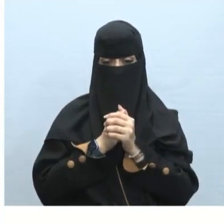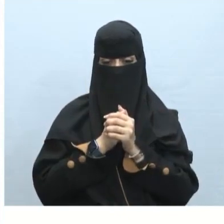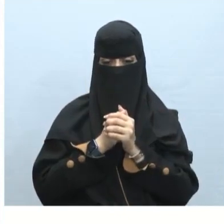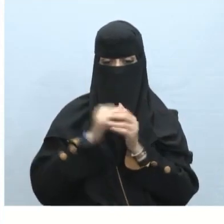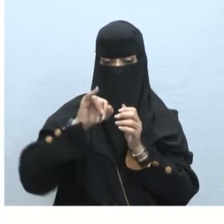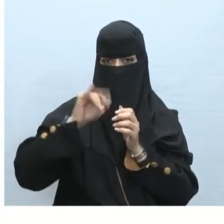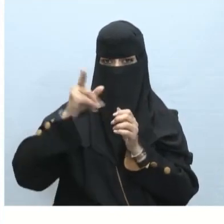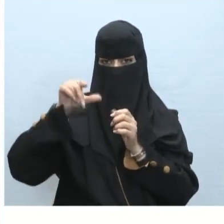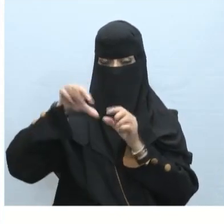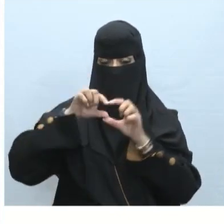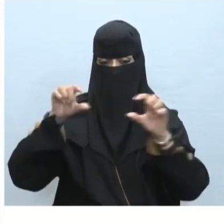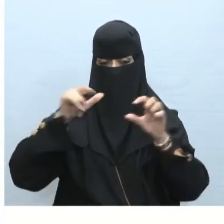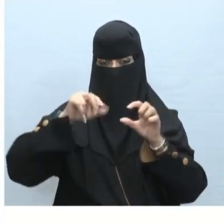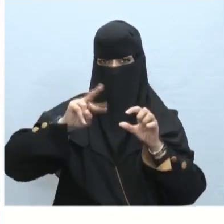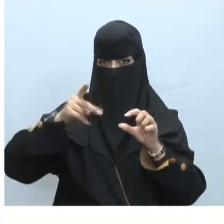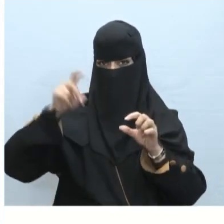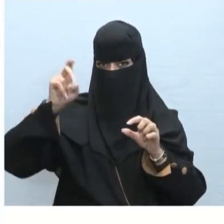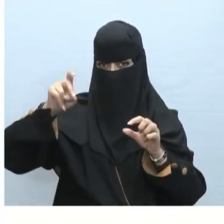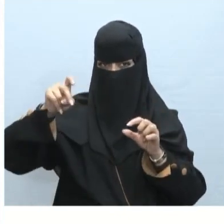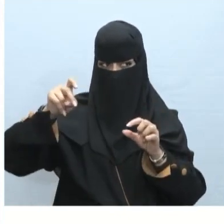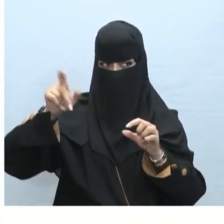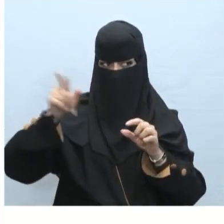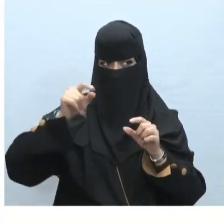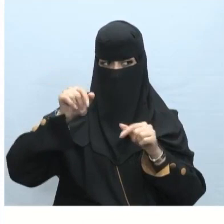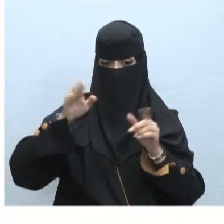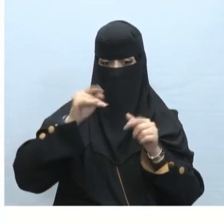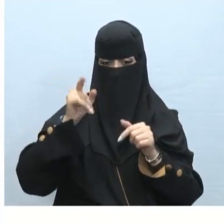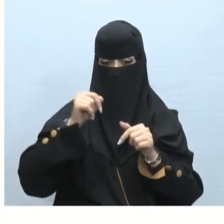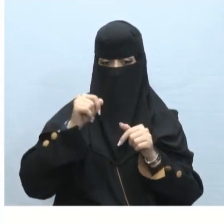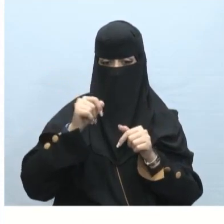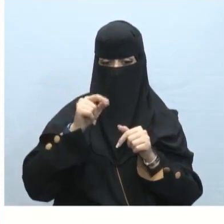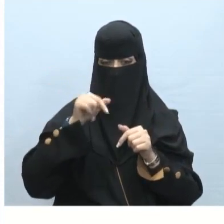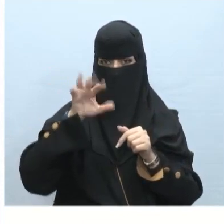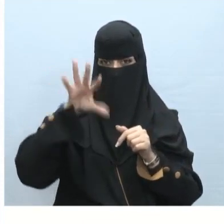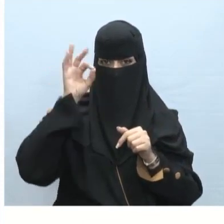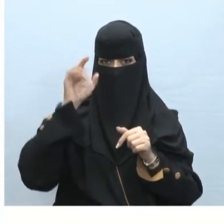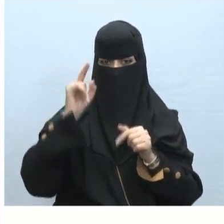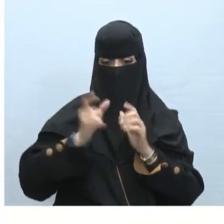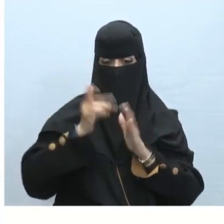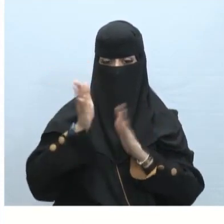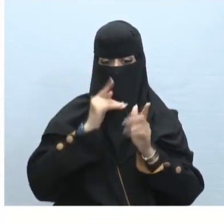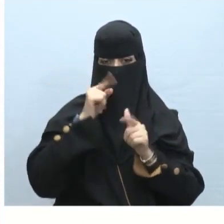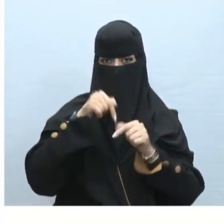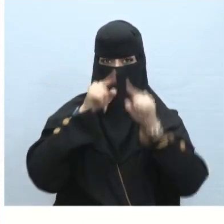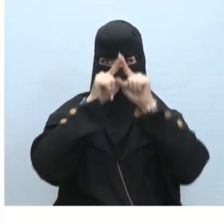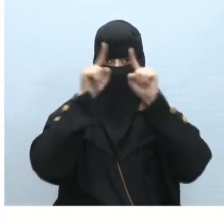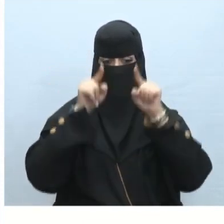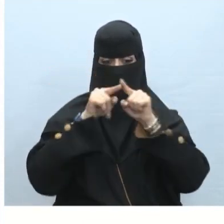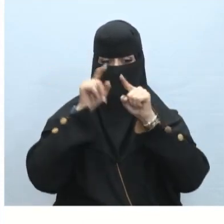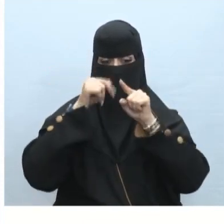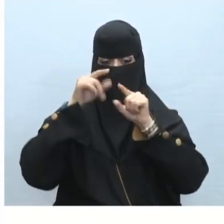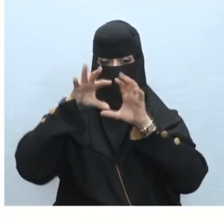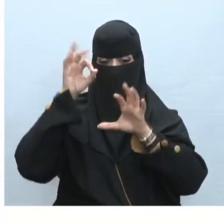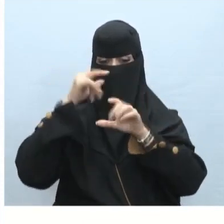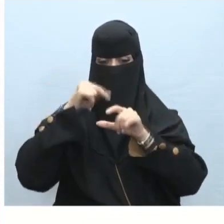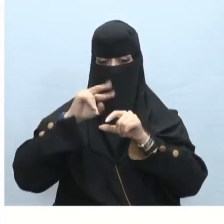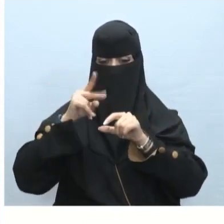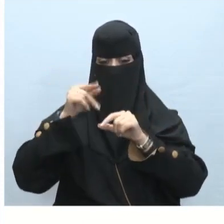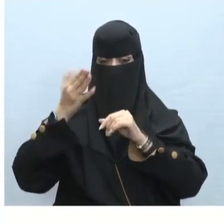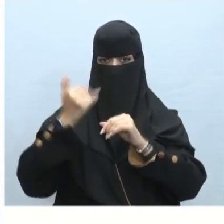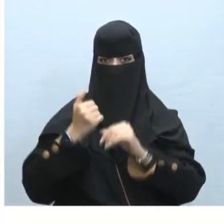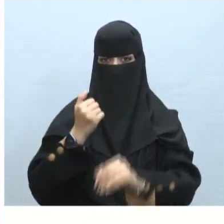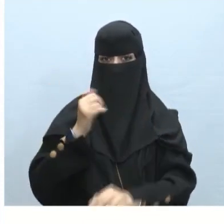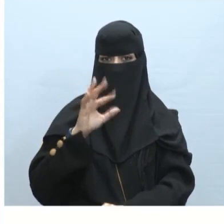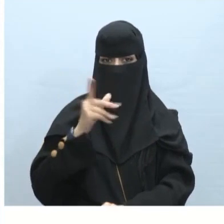ضغطنا ضغطه مزدوجا على المحور الراسي من خيارات المحور وفي مربع نص الحد الادنى مينيموم